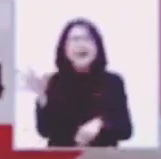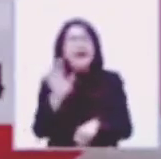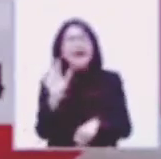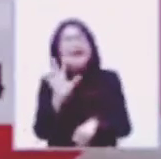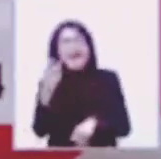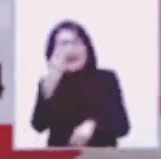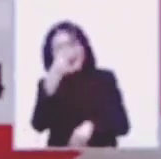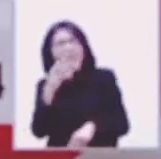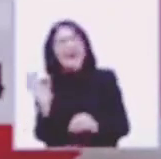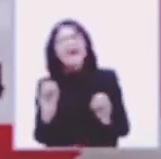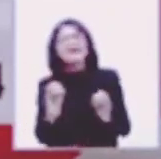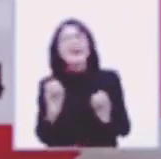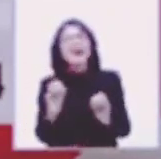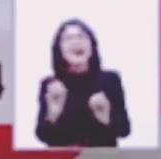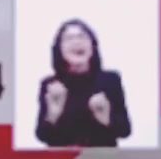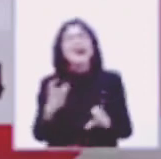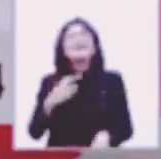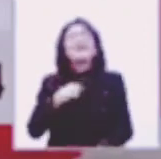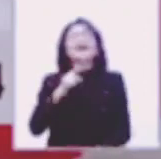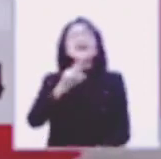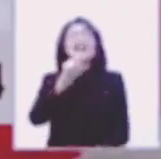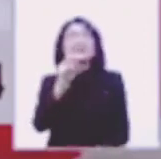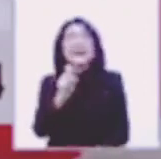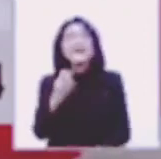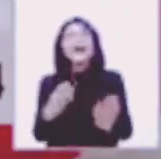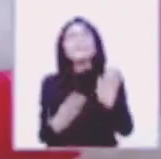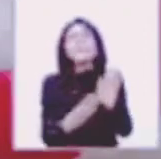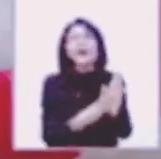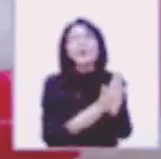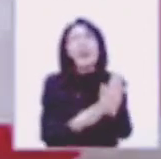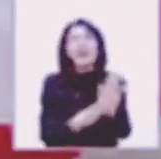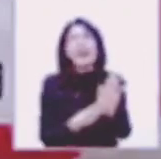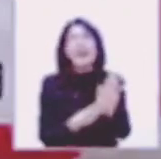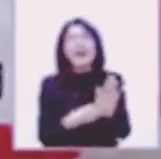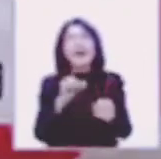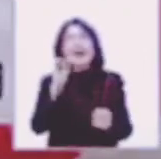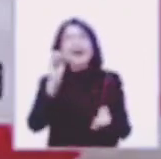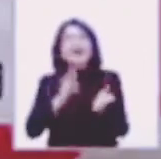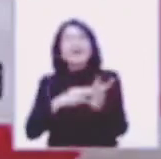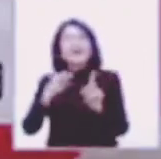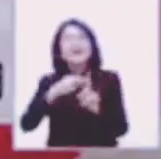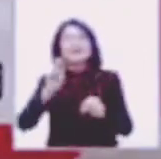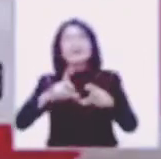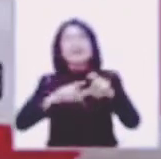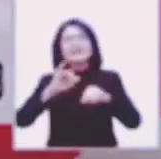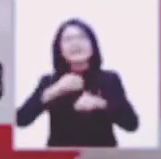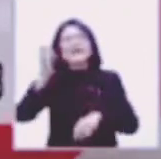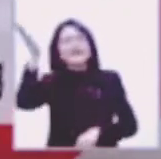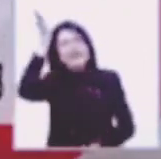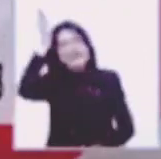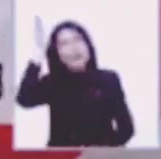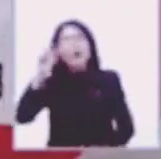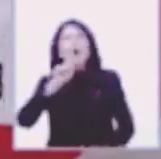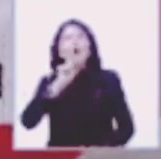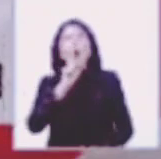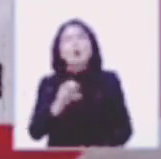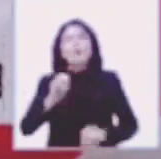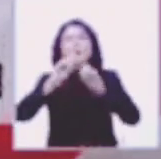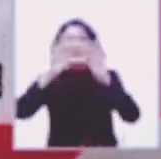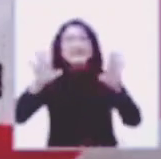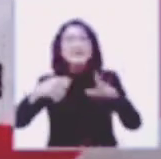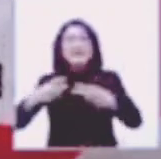ketemu jawabannya? Saya tanya masalah inflasi hijau kok malah menjelaskan ekonomi